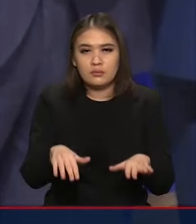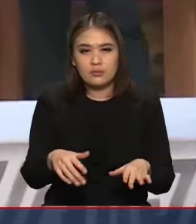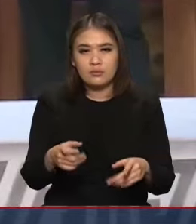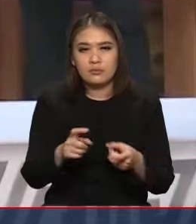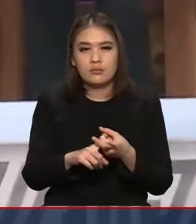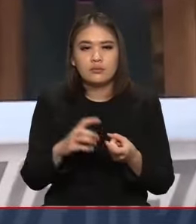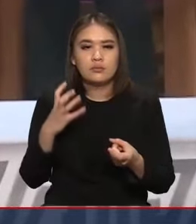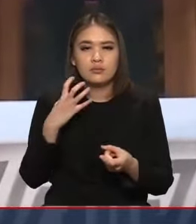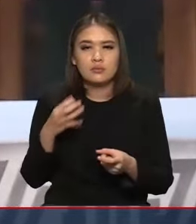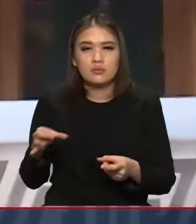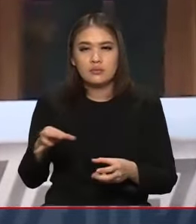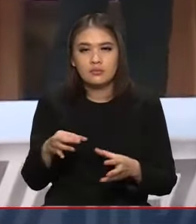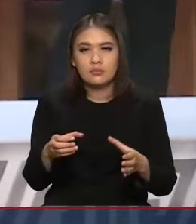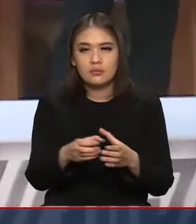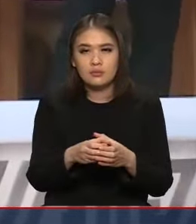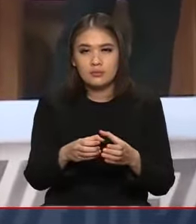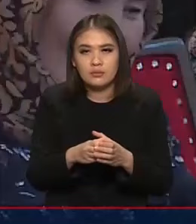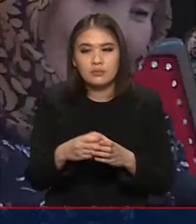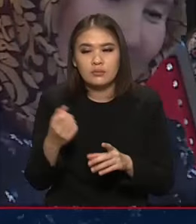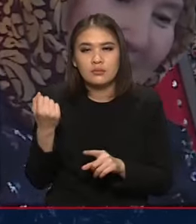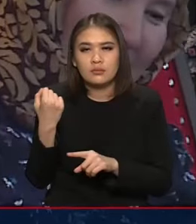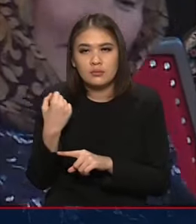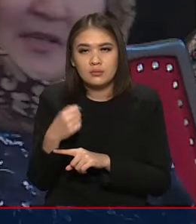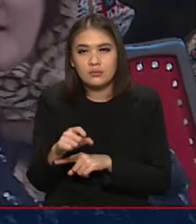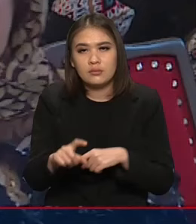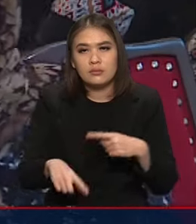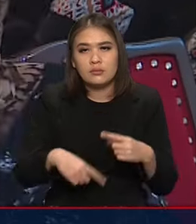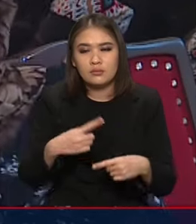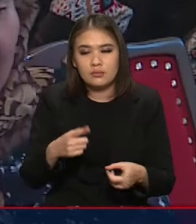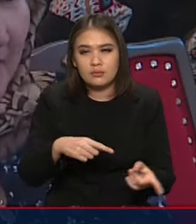Қызылорда облысының командасы жеңімпаз атанып, келесі